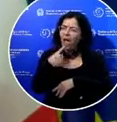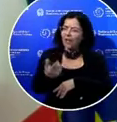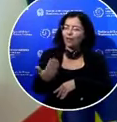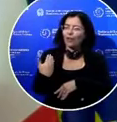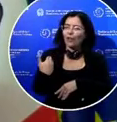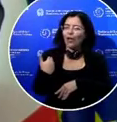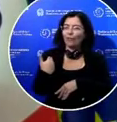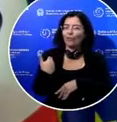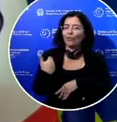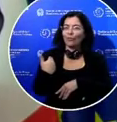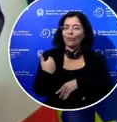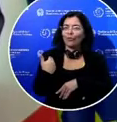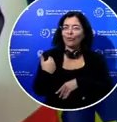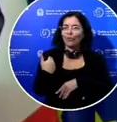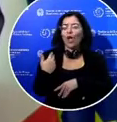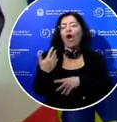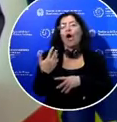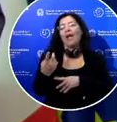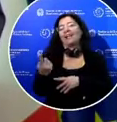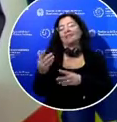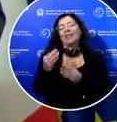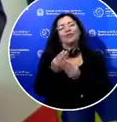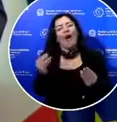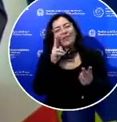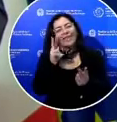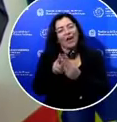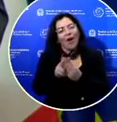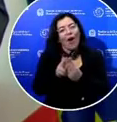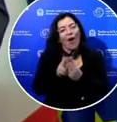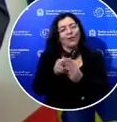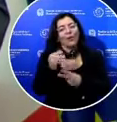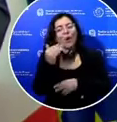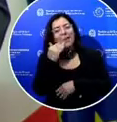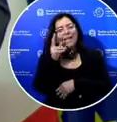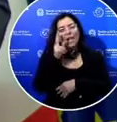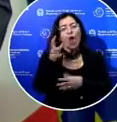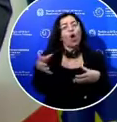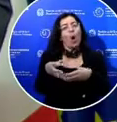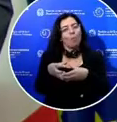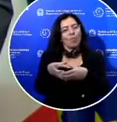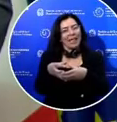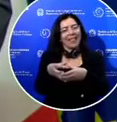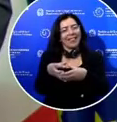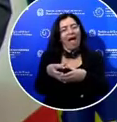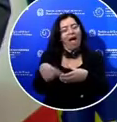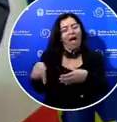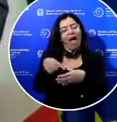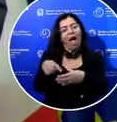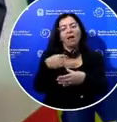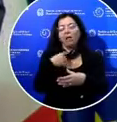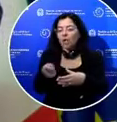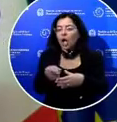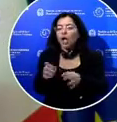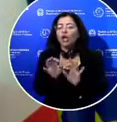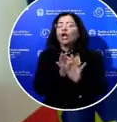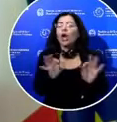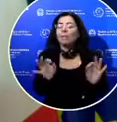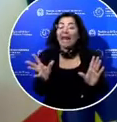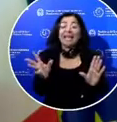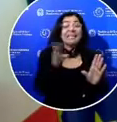sera incontrando alcuni ragazzi e ragazze di alcune comunità, come la normalità e il reinserimento normale in